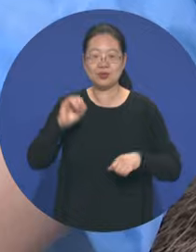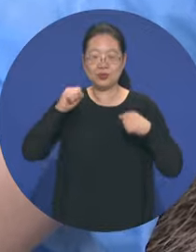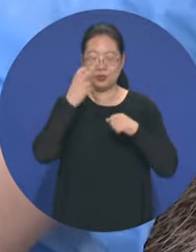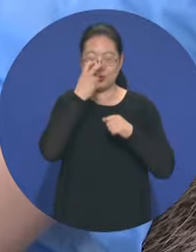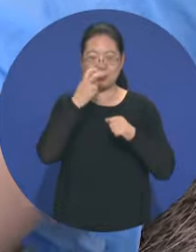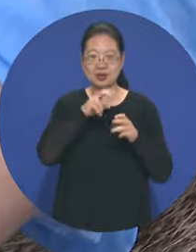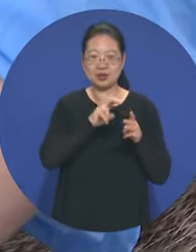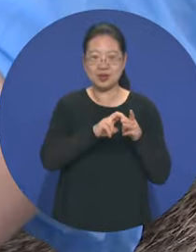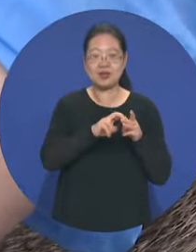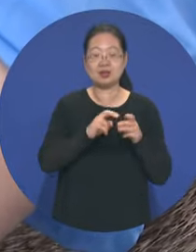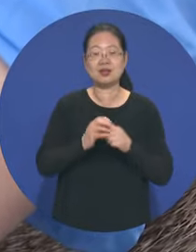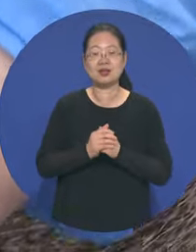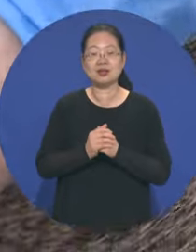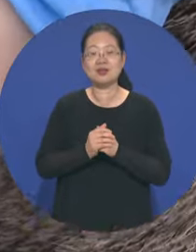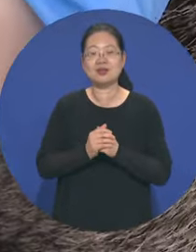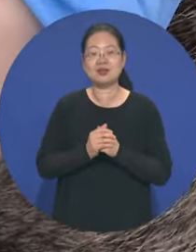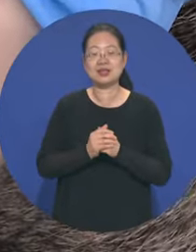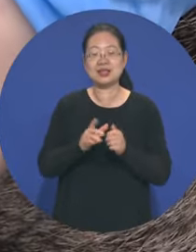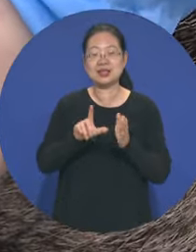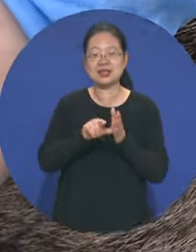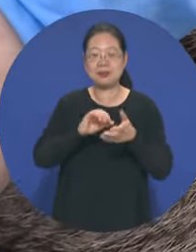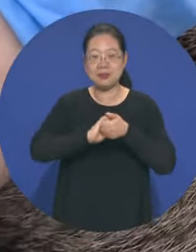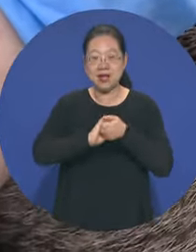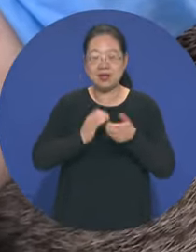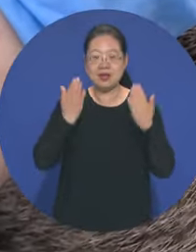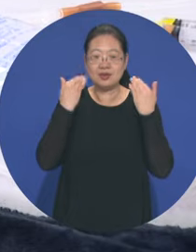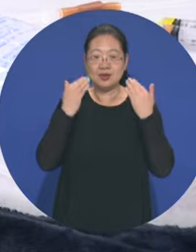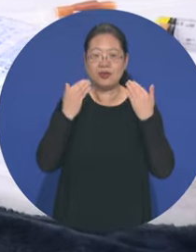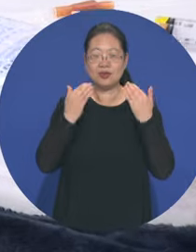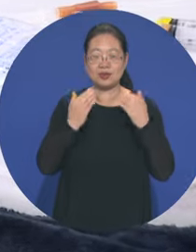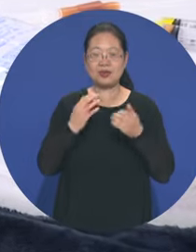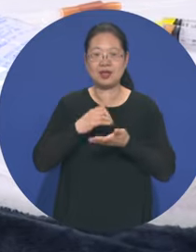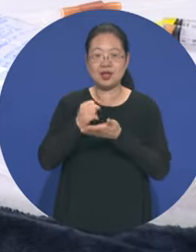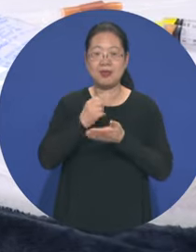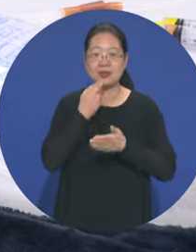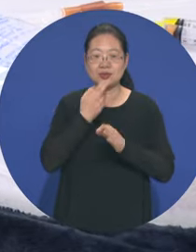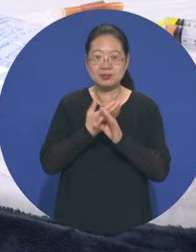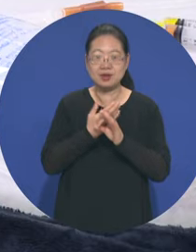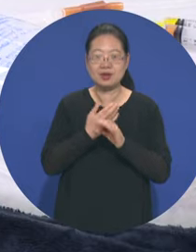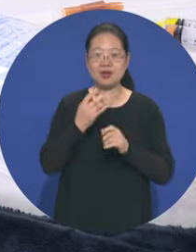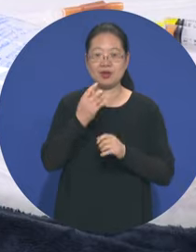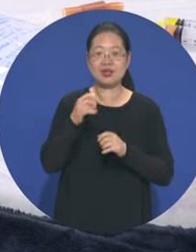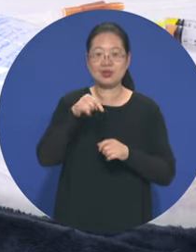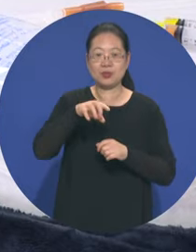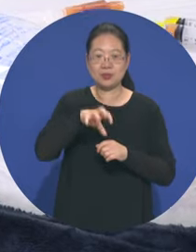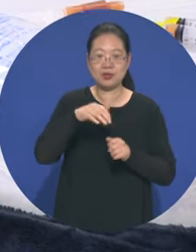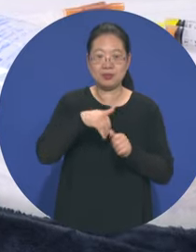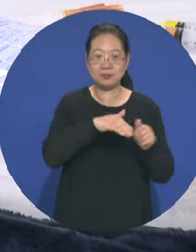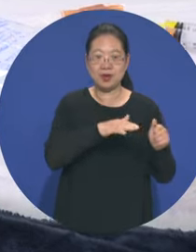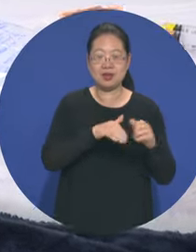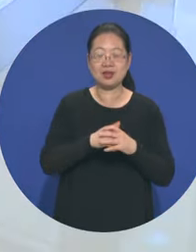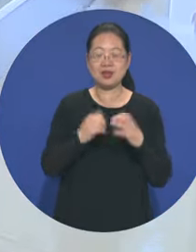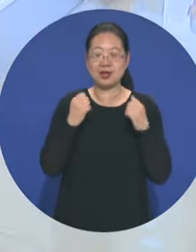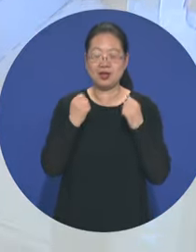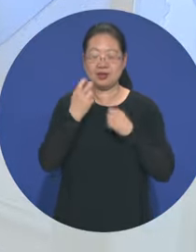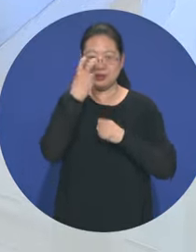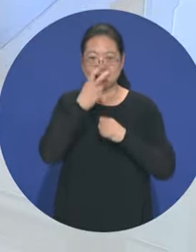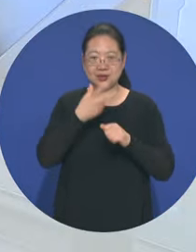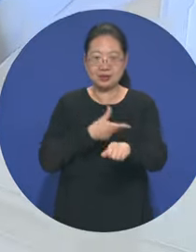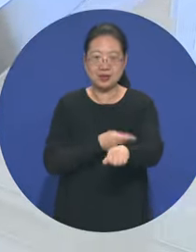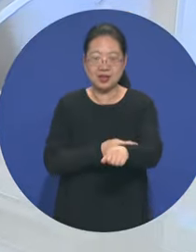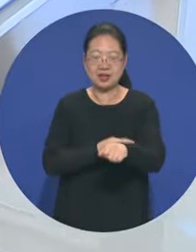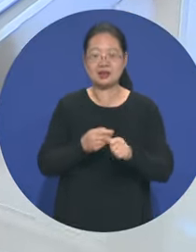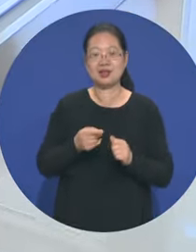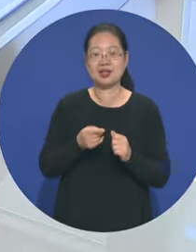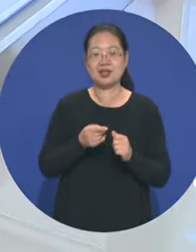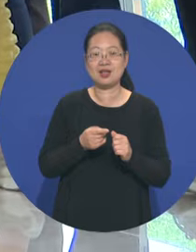시군 동물 보호센터에서 공고 기간이 지나도 찾아가지 않는 유기묘가 센터에 오게 되는데 건강 검진과 사회화 백신